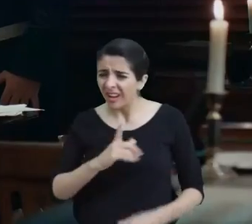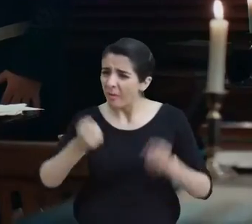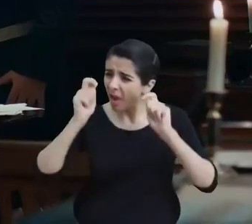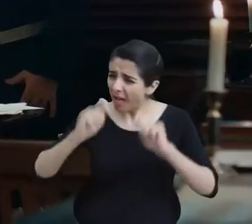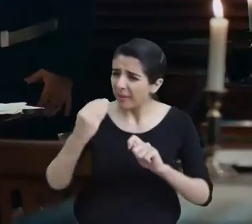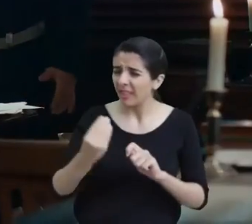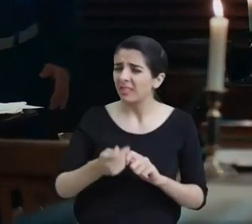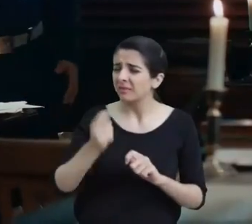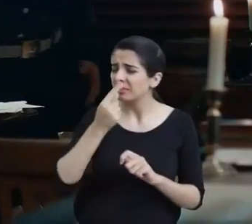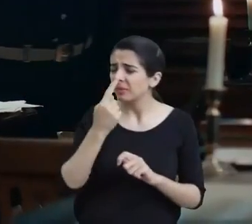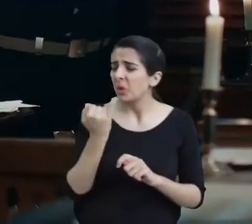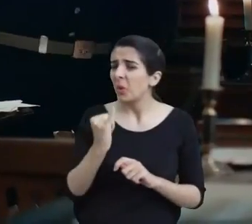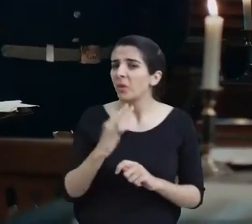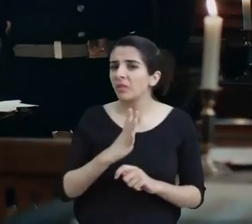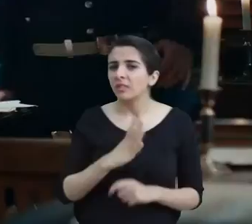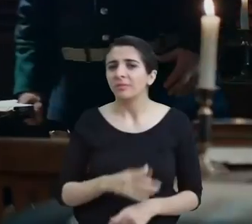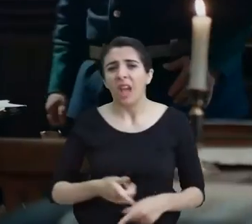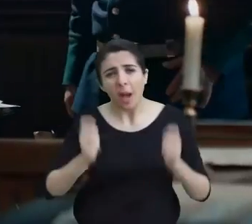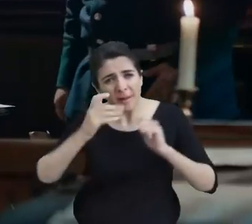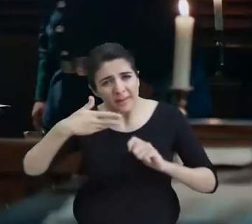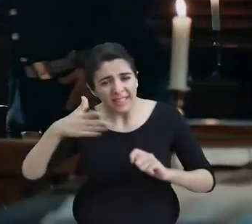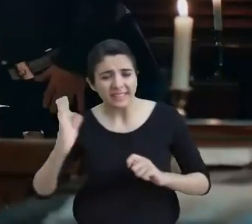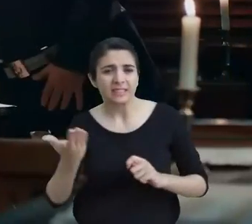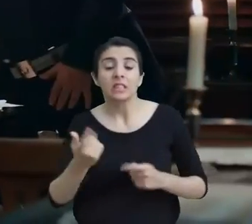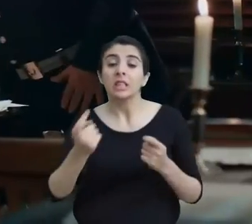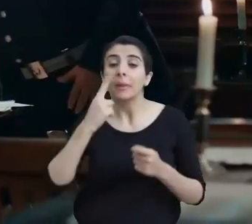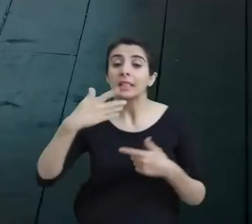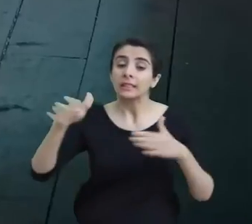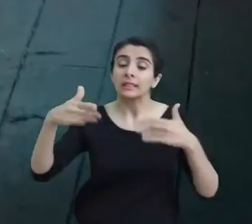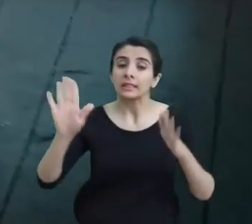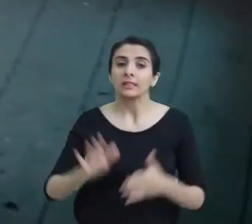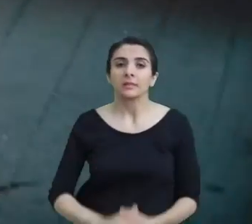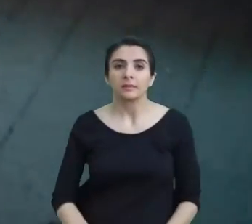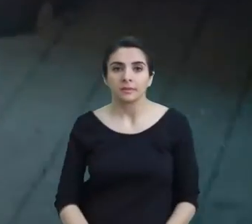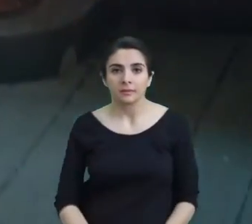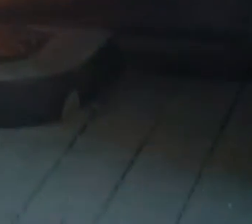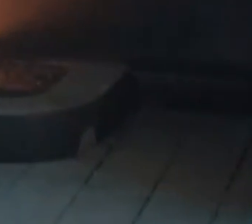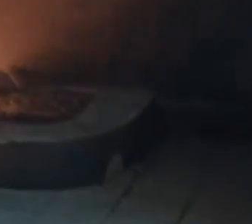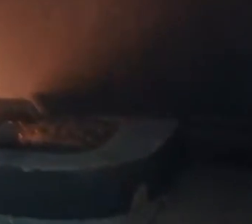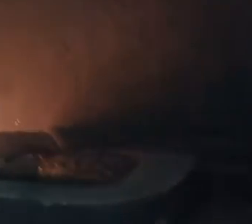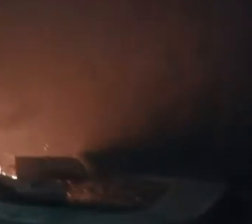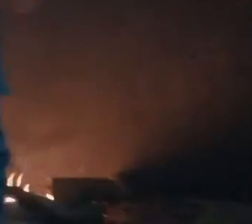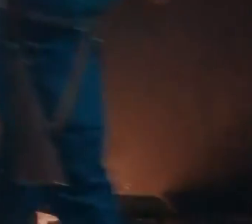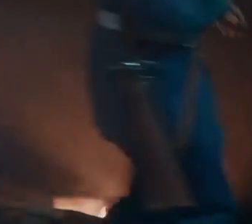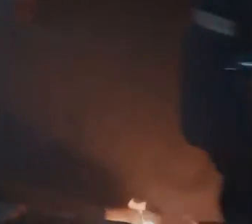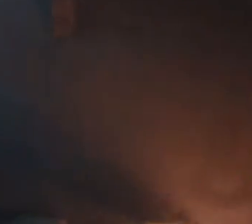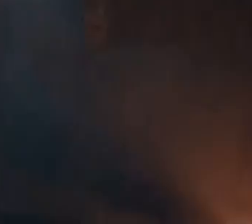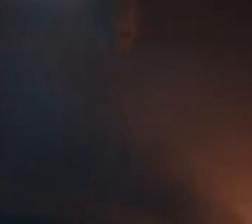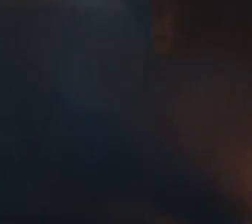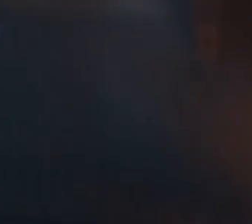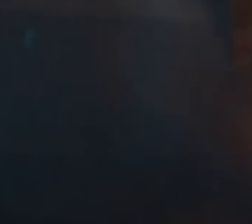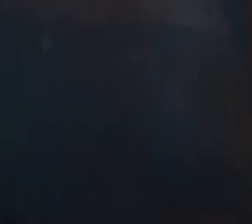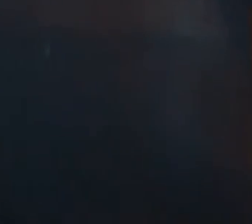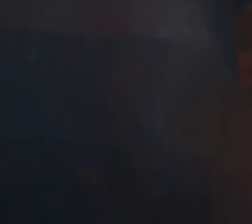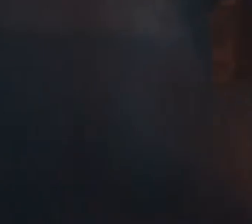Çok. Oo. Hamama gitse neyse işine bak işine bak. Çeyrek kilolu olan. Artin'in öldürüldüğü odada ahşap